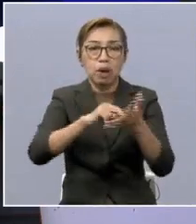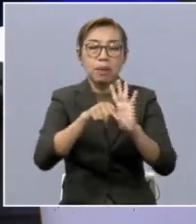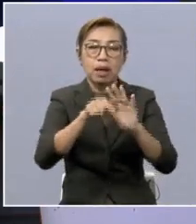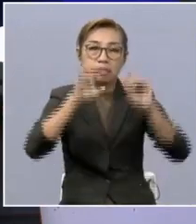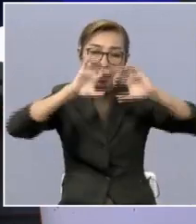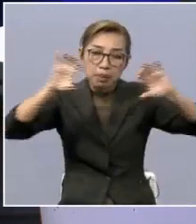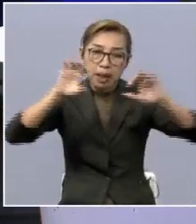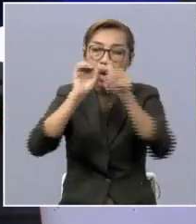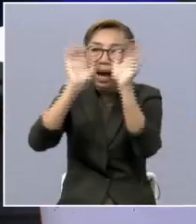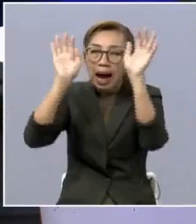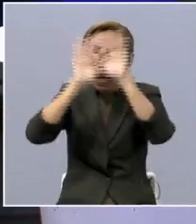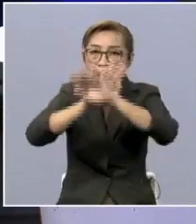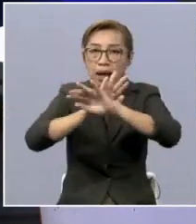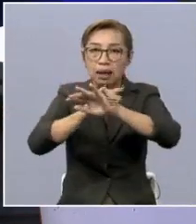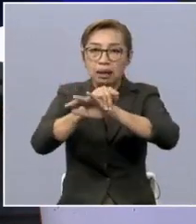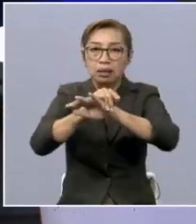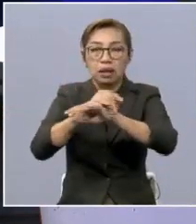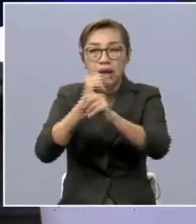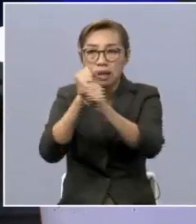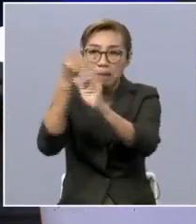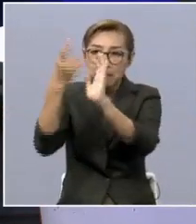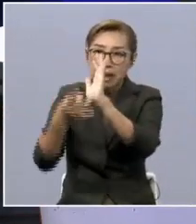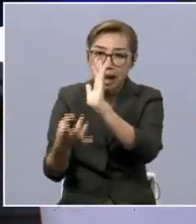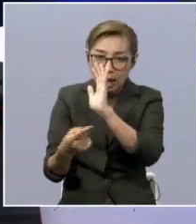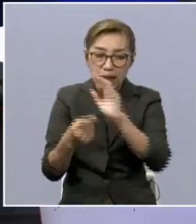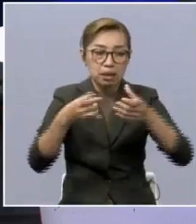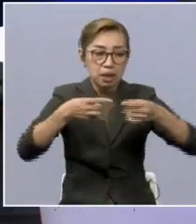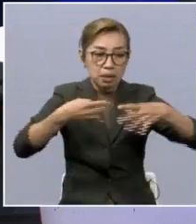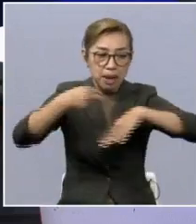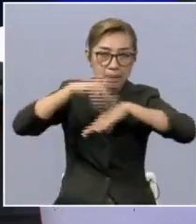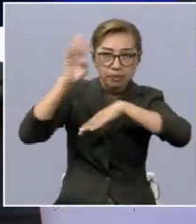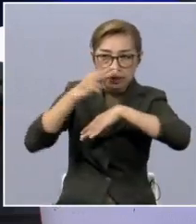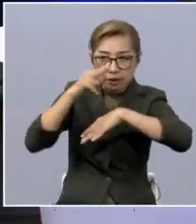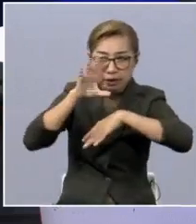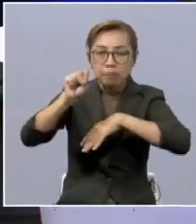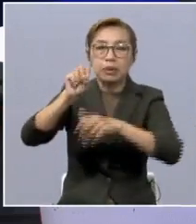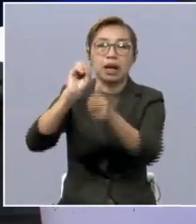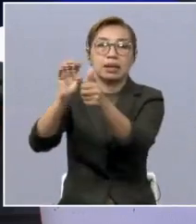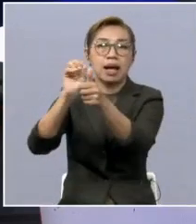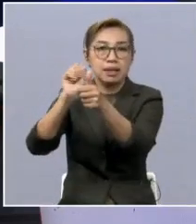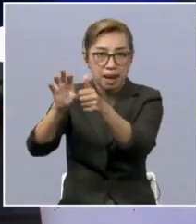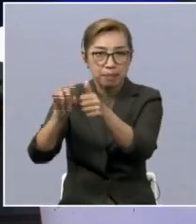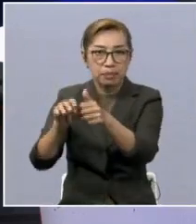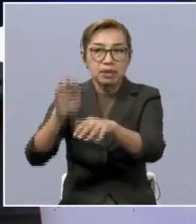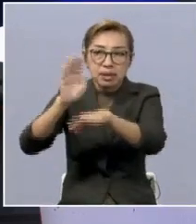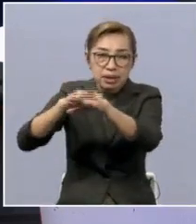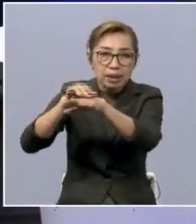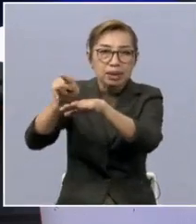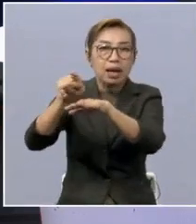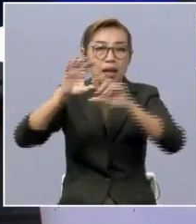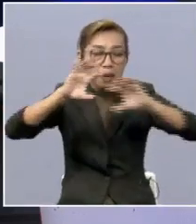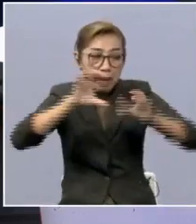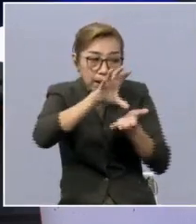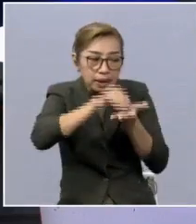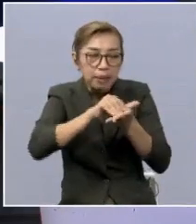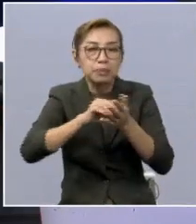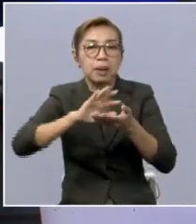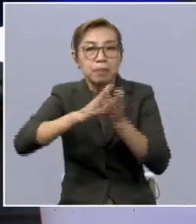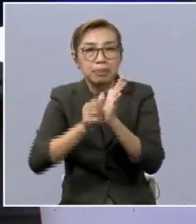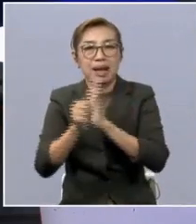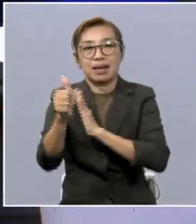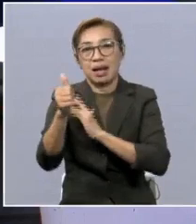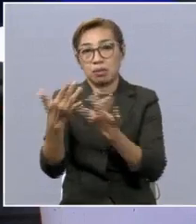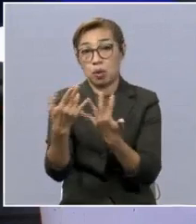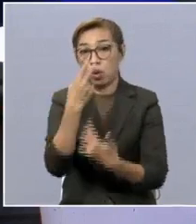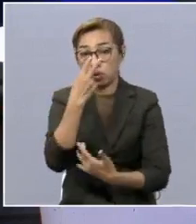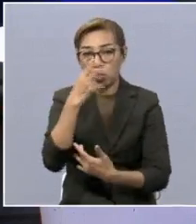หรือว่าแนะนำข้อผิดพลาดรัฐบาลจะได้นำไปปรับปรุงนะครับเพราะฉะนั้นจับตากันนะครับสัปดาห์นี้15 16